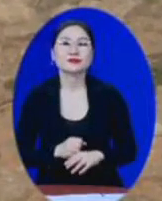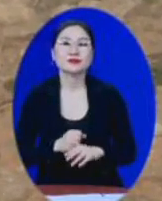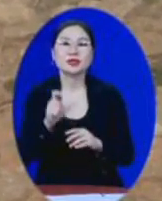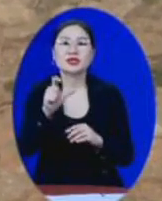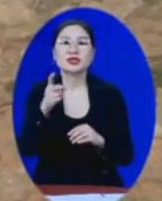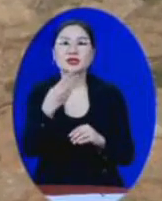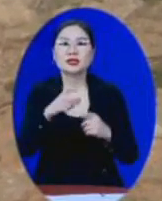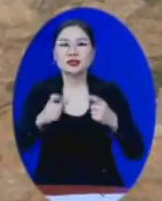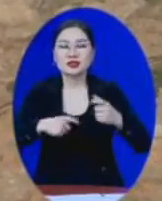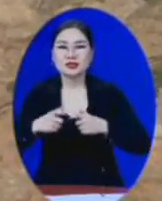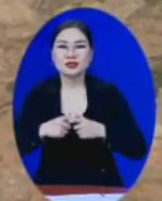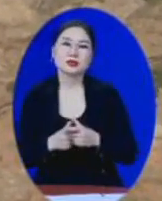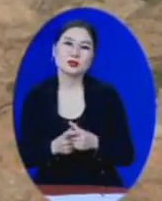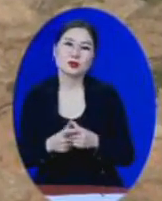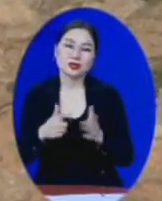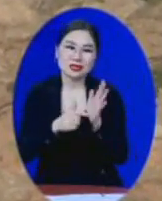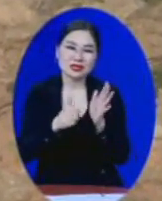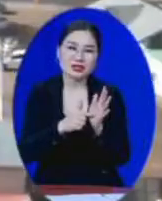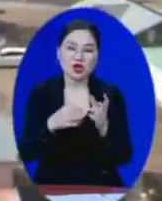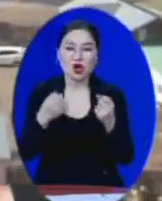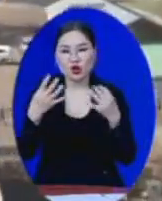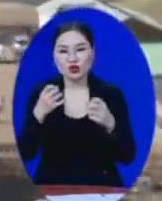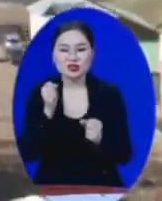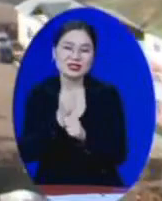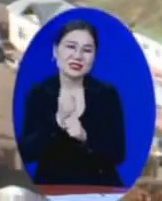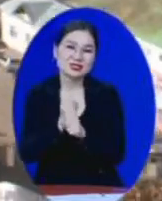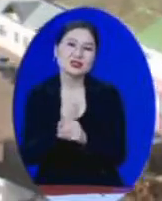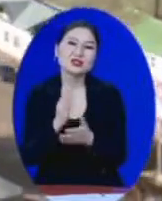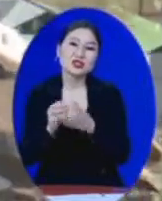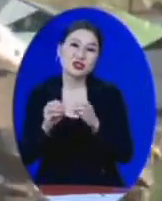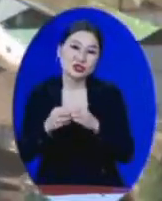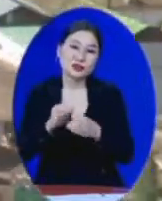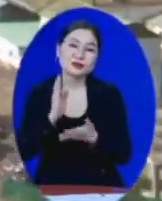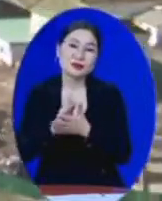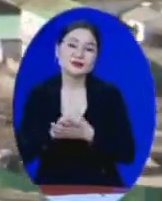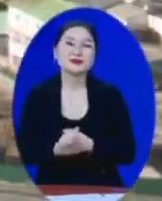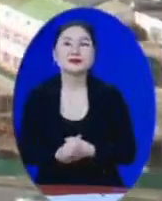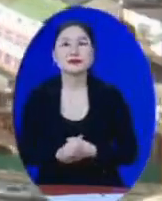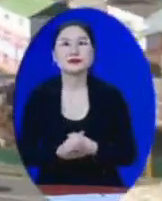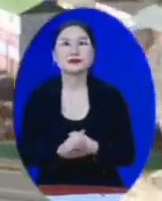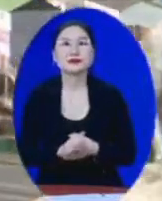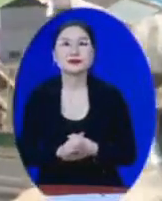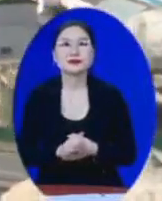эргэлтэд оруулбал ахиухан ашиг орлого олох боломжтойг тус аймгийн үйлдвэрлэгчид харуулж байна.